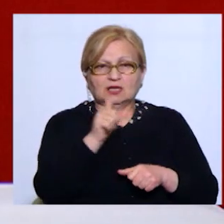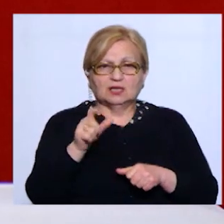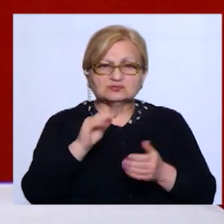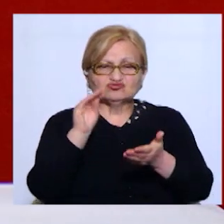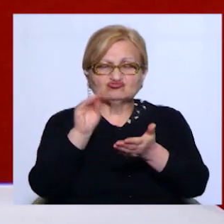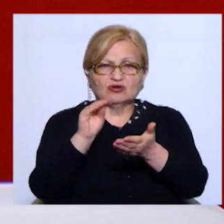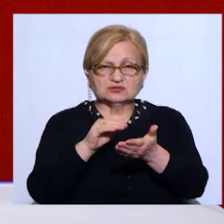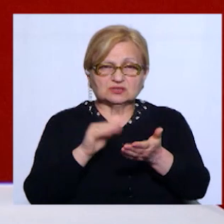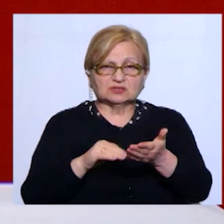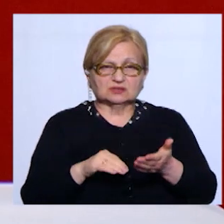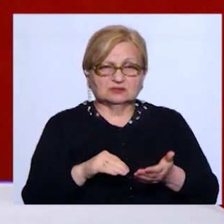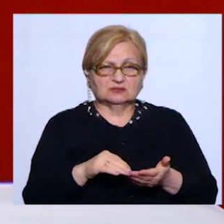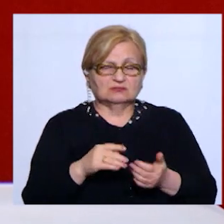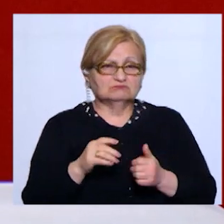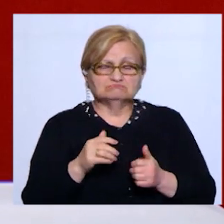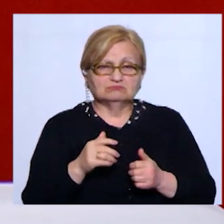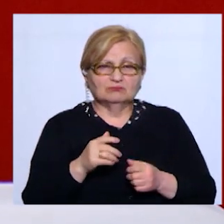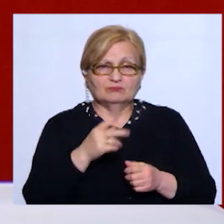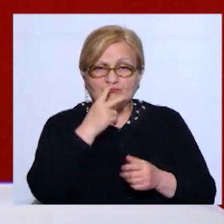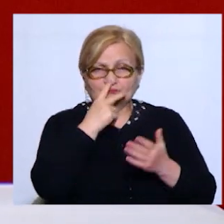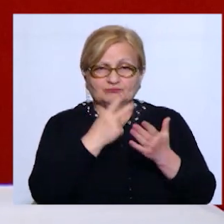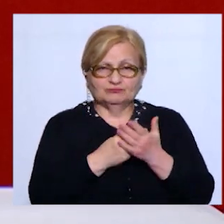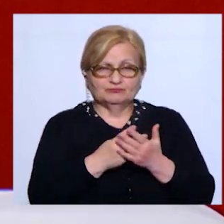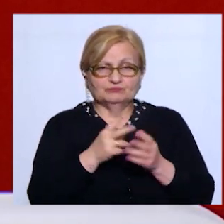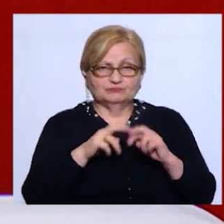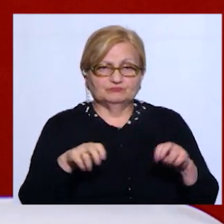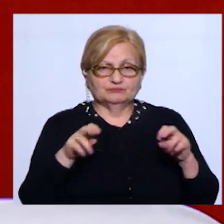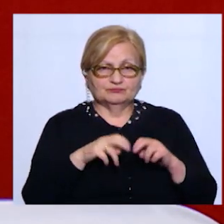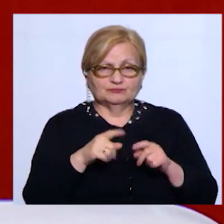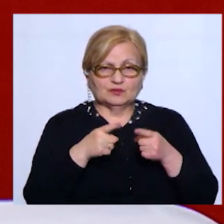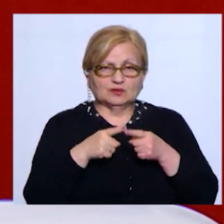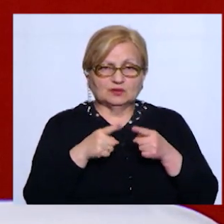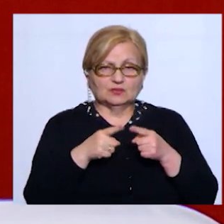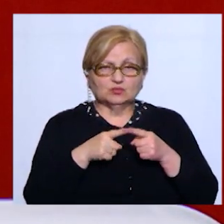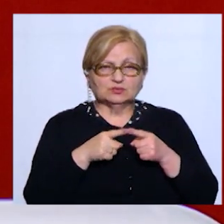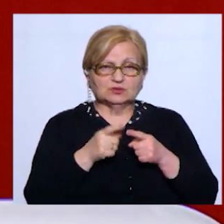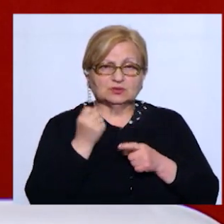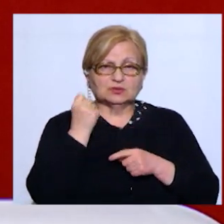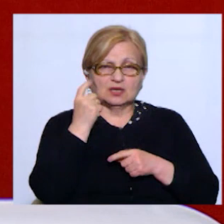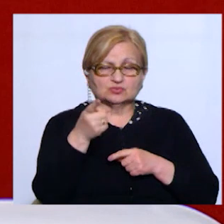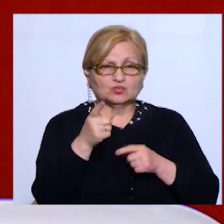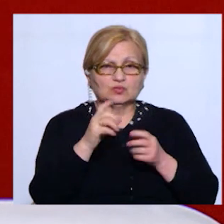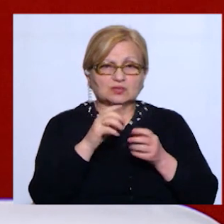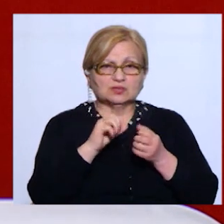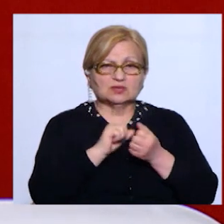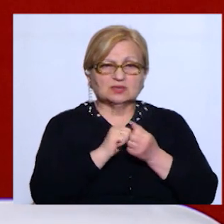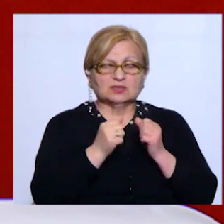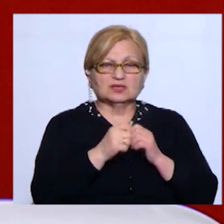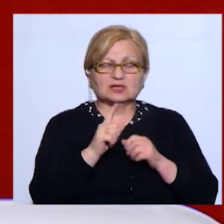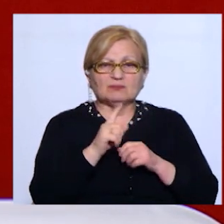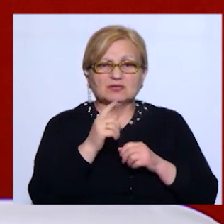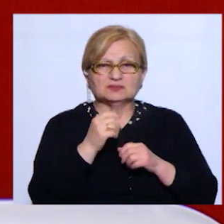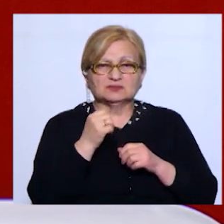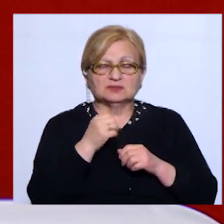სიტყვით, ერთი მხრივ, თითქოს, მაგრამ აი ახლა მოდი განვიხილოთ ესეთი კუთხით გასროლილი სხეული.